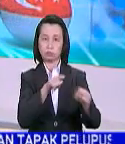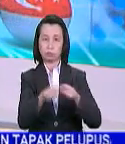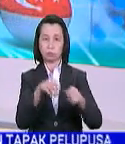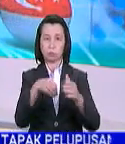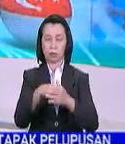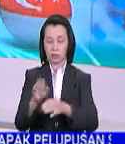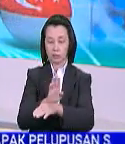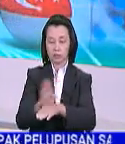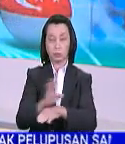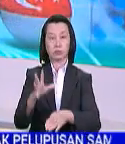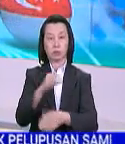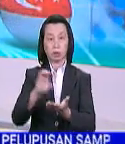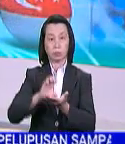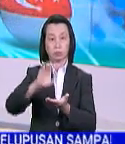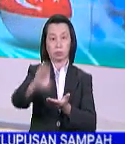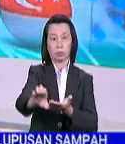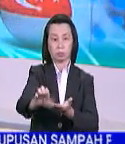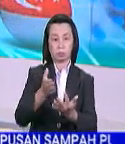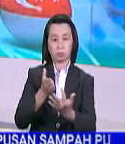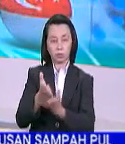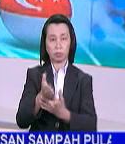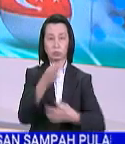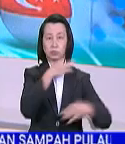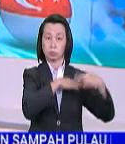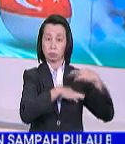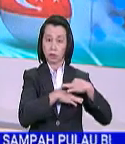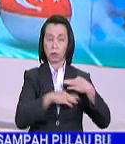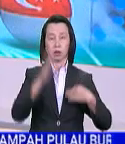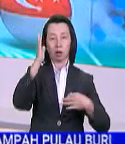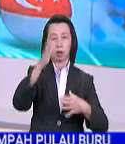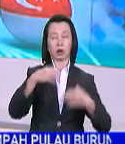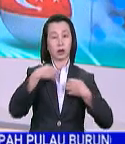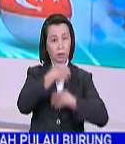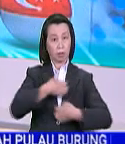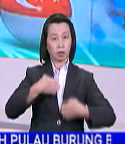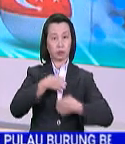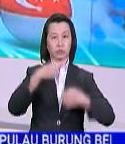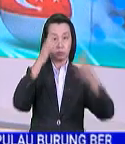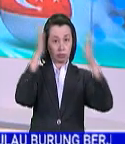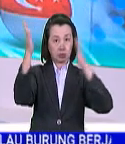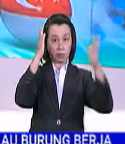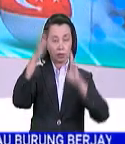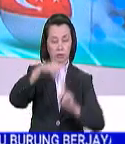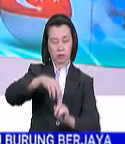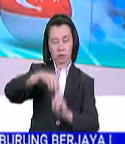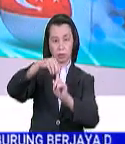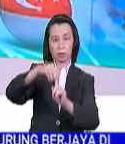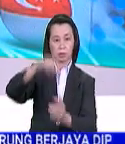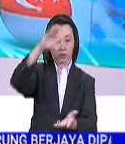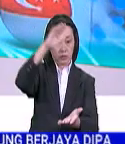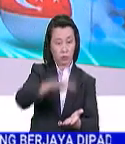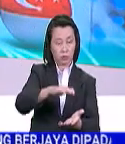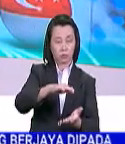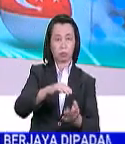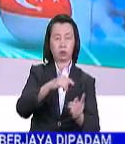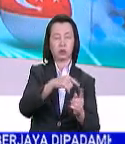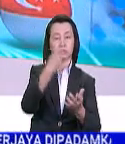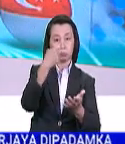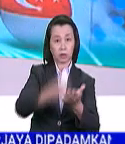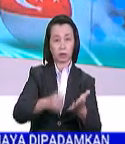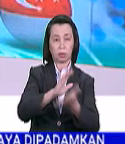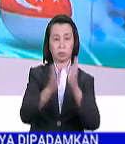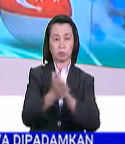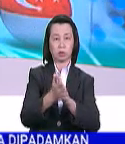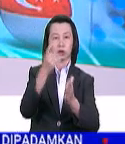pedagangan dan pelaburan ini menurut si manfaat yang bakal dinikmati oleh negara khususnya pengurangan kadar tarif yang akan